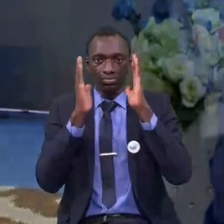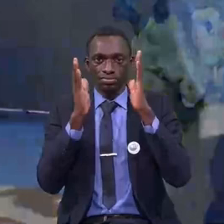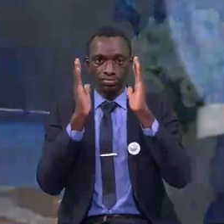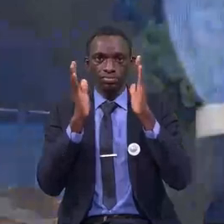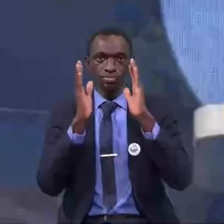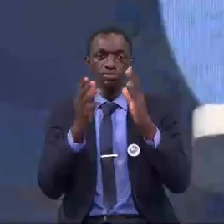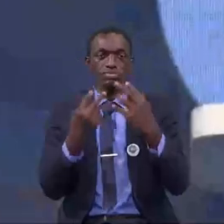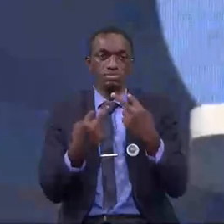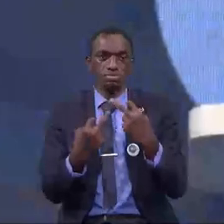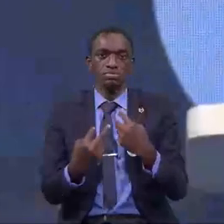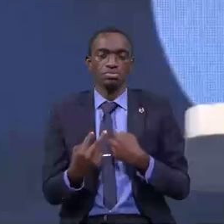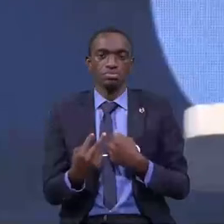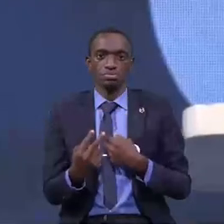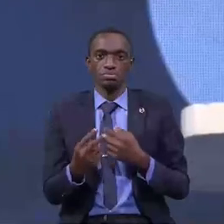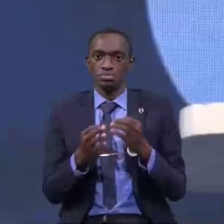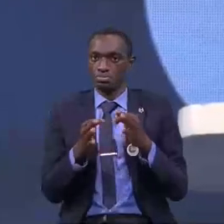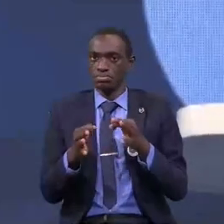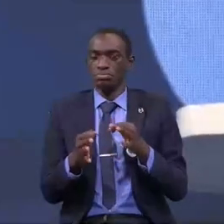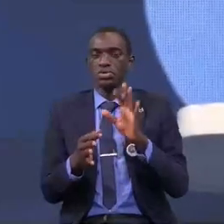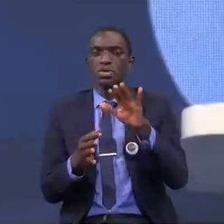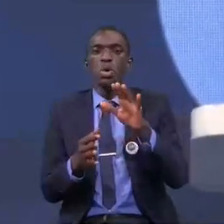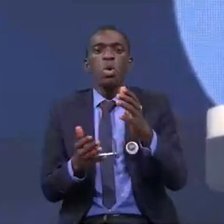La tête baissée, les yeux fermés.